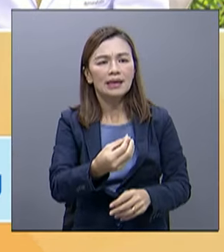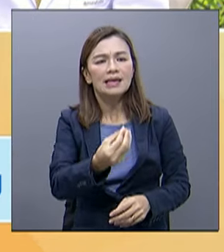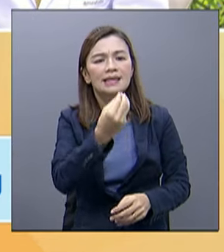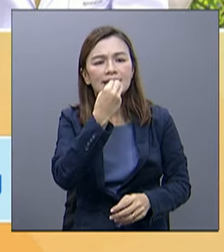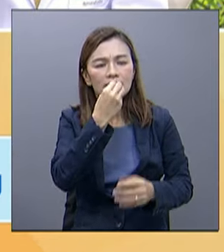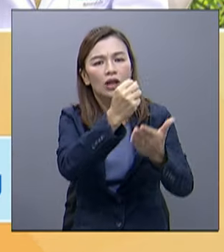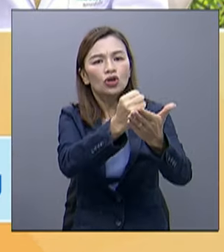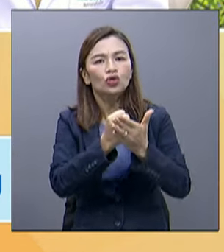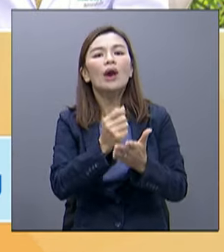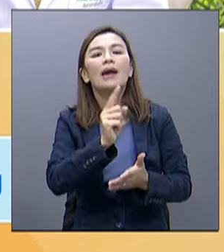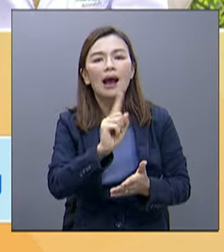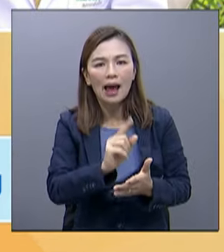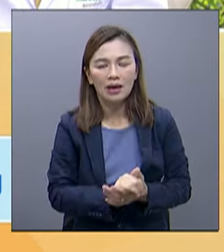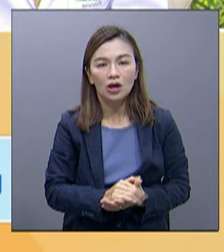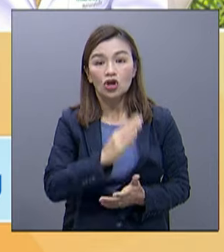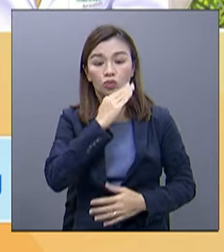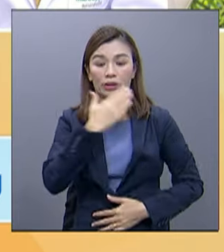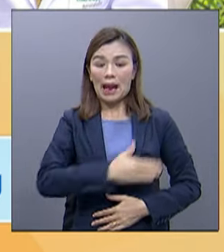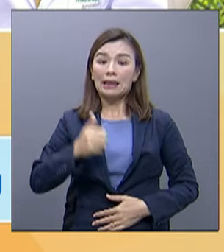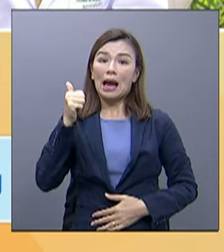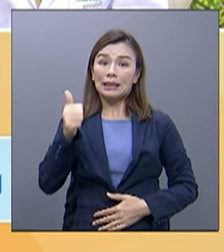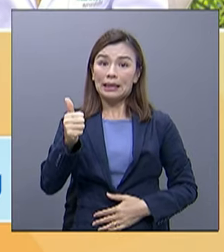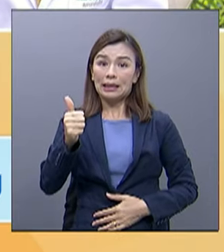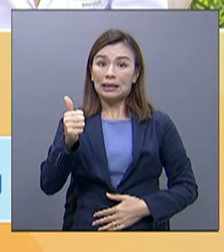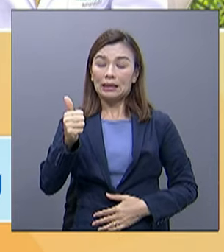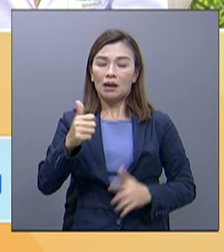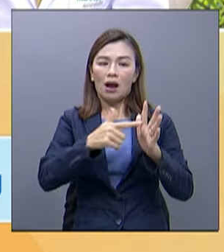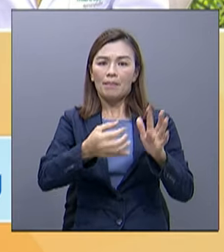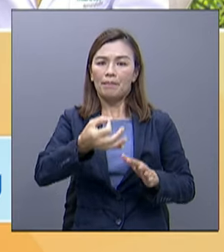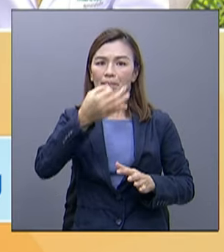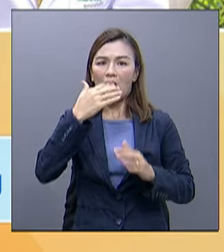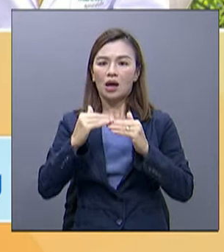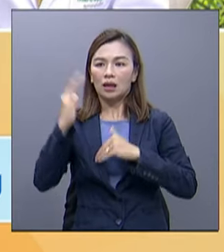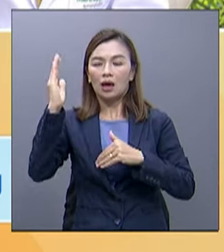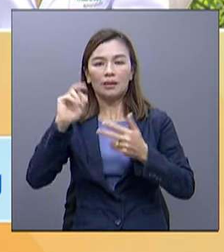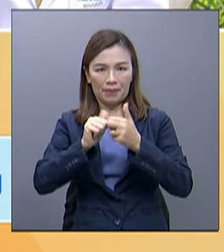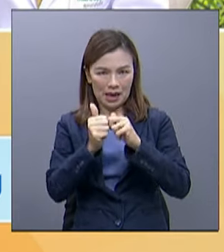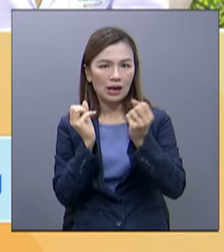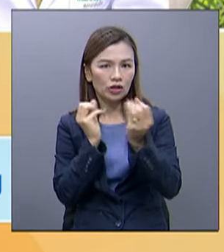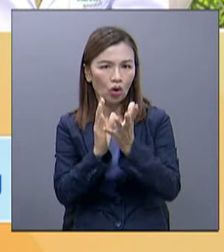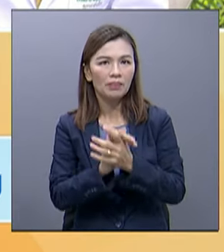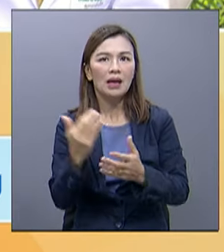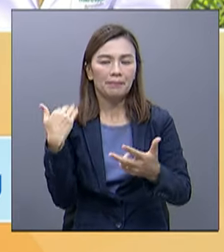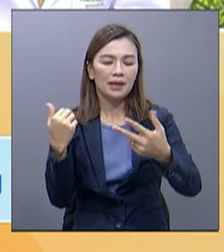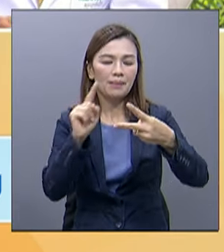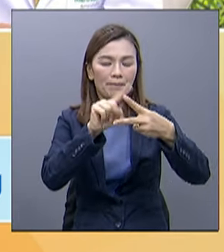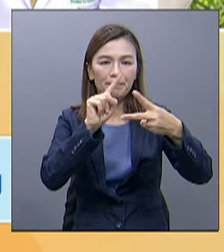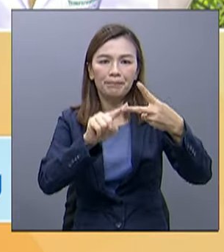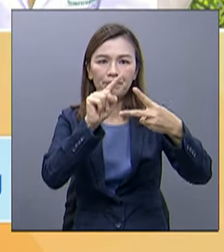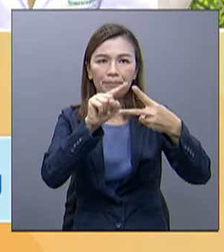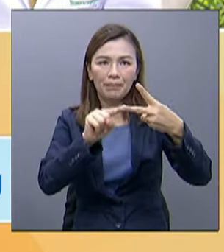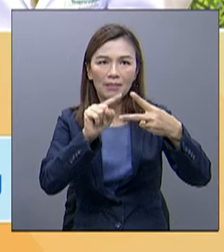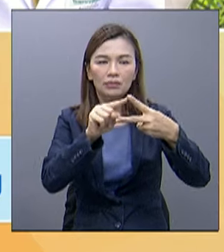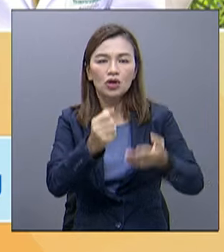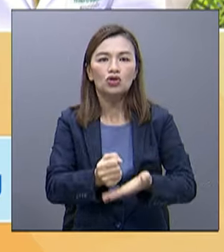ขาดเรากินเรามีอยู่แล้วแล้วกินเกินตรงนั้นมีปัญหานะครับตัวล่าสุดอีกอีก 2ตัวนะครับก็คือสารที่ให้ความ